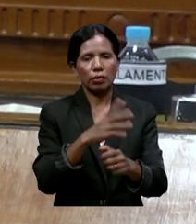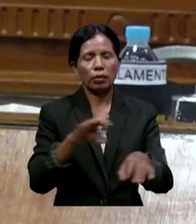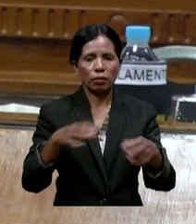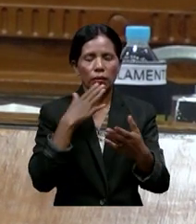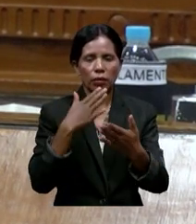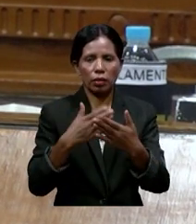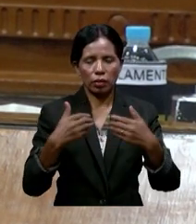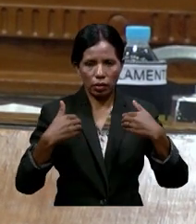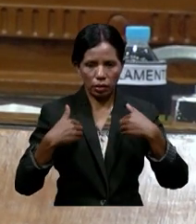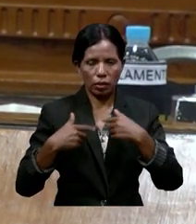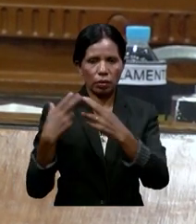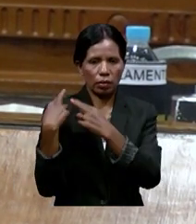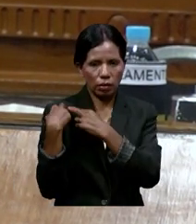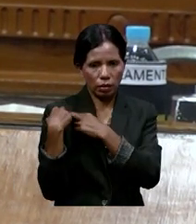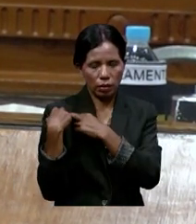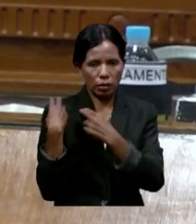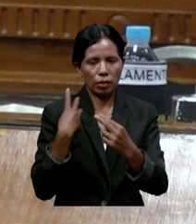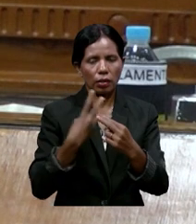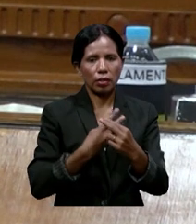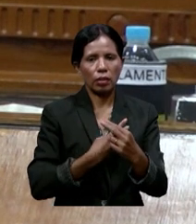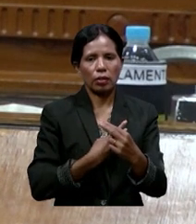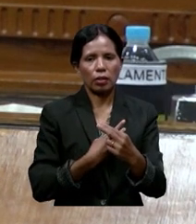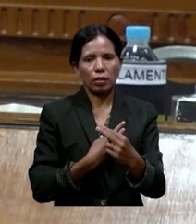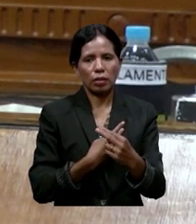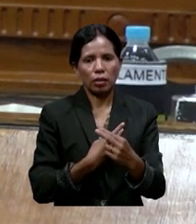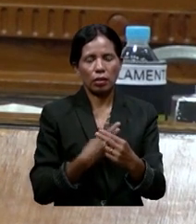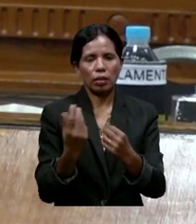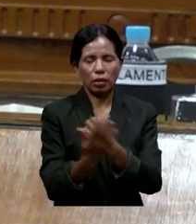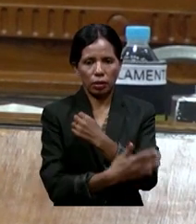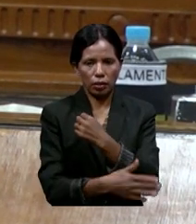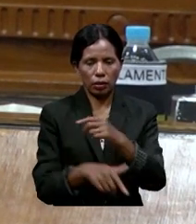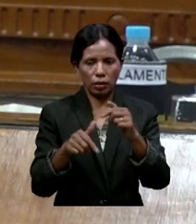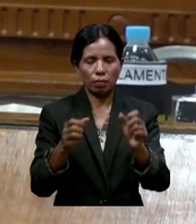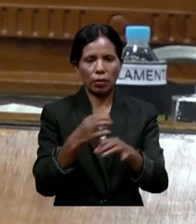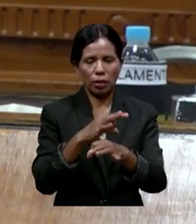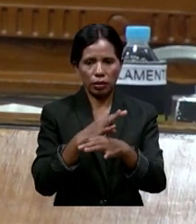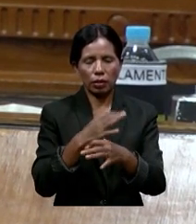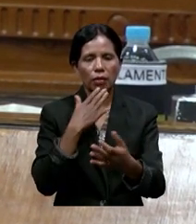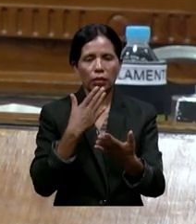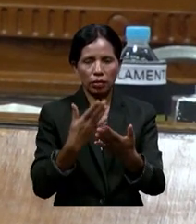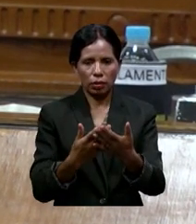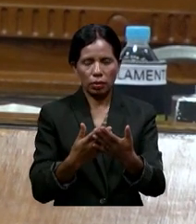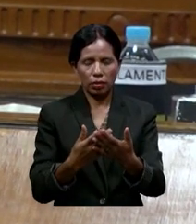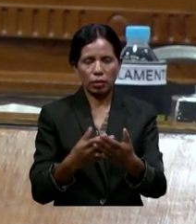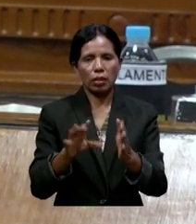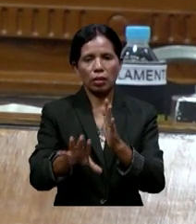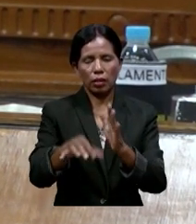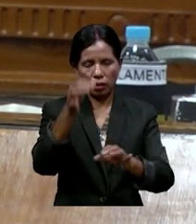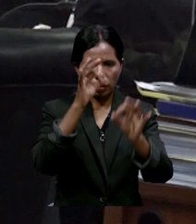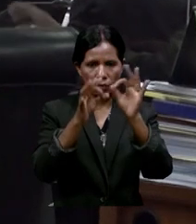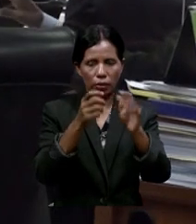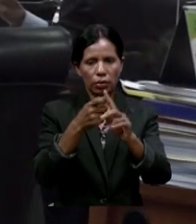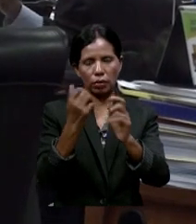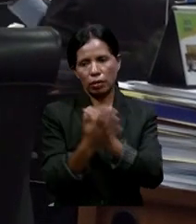ho responsabilidade nune itani imagen país ni yang bel hadia hodia i hetang confiance ho si parte sir ho si